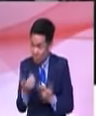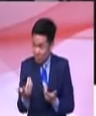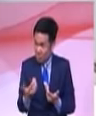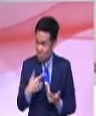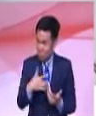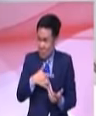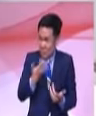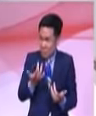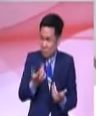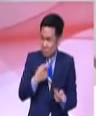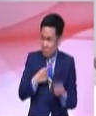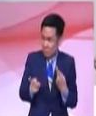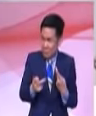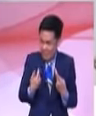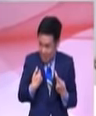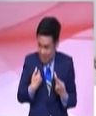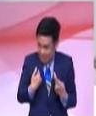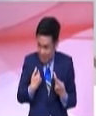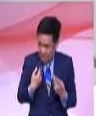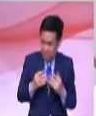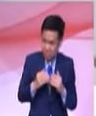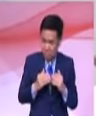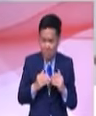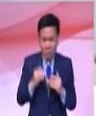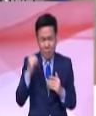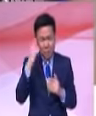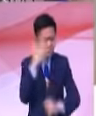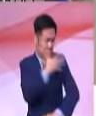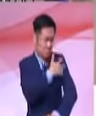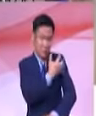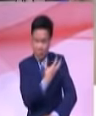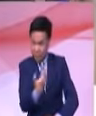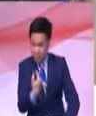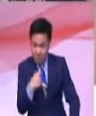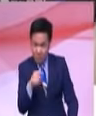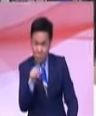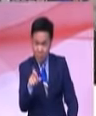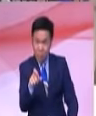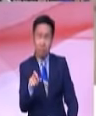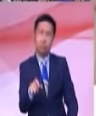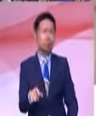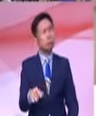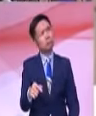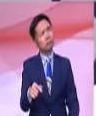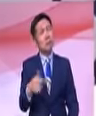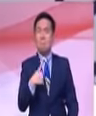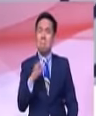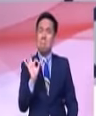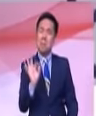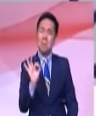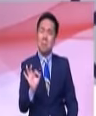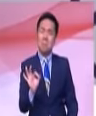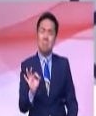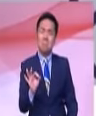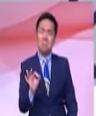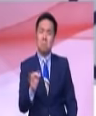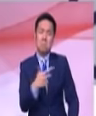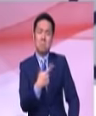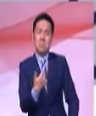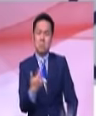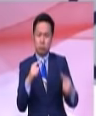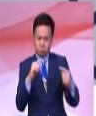tak? Dia tak selesa ke, lenguh-lenguh macam mana? So far okey. Jadi tak ada